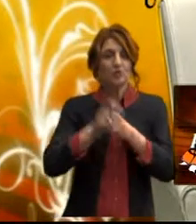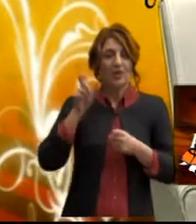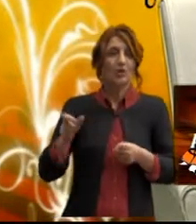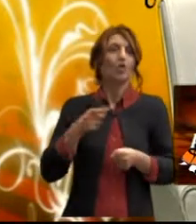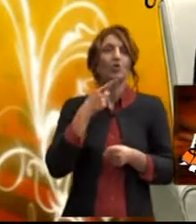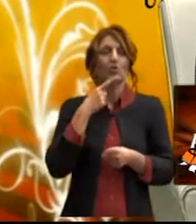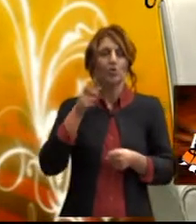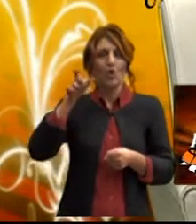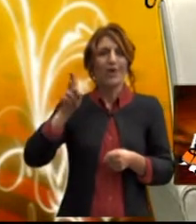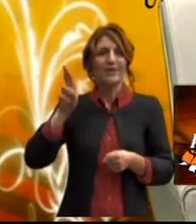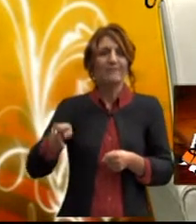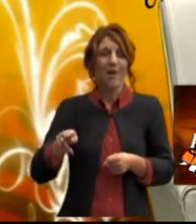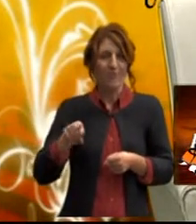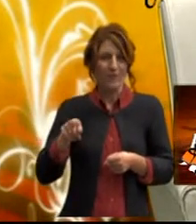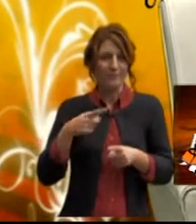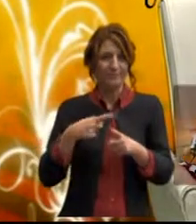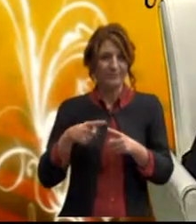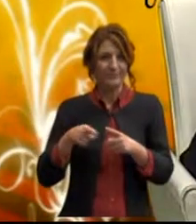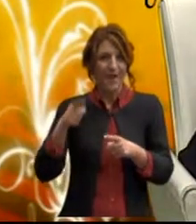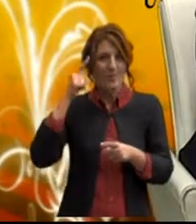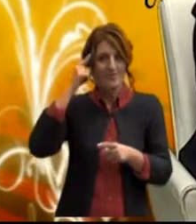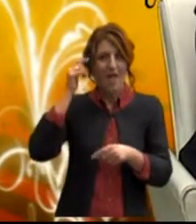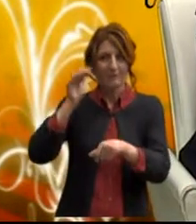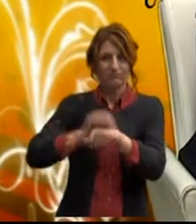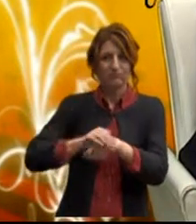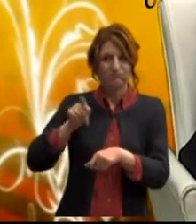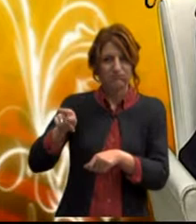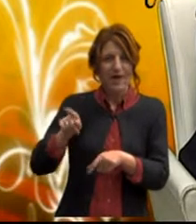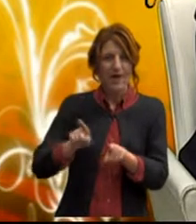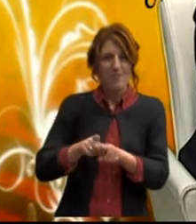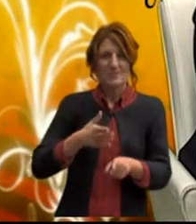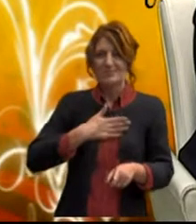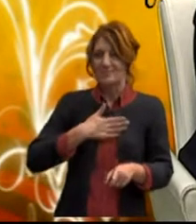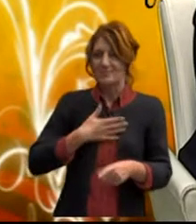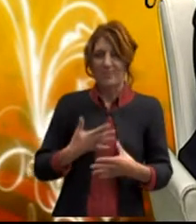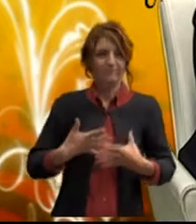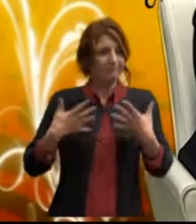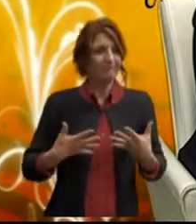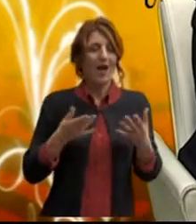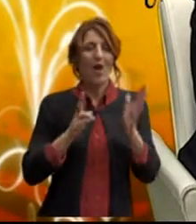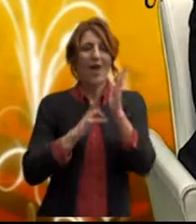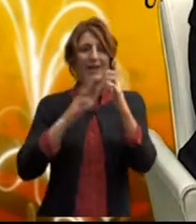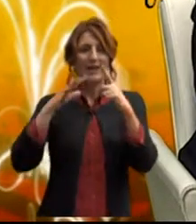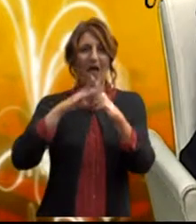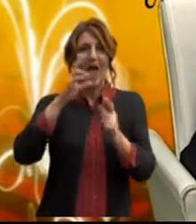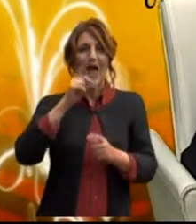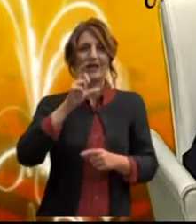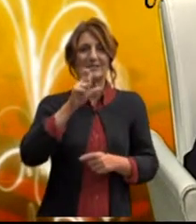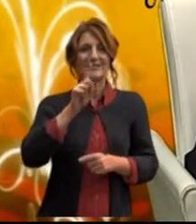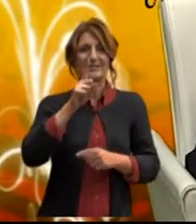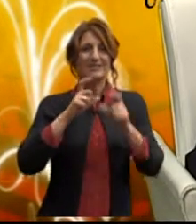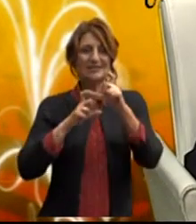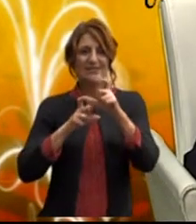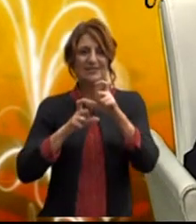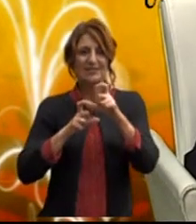prisutni simptomi, odnosno znaci za narcistički poremećaj ličnosti, dakle,